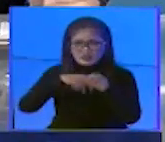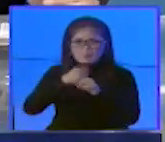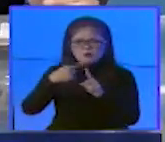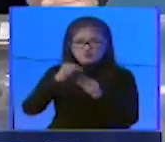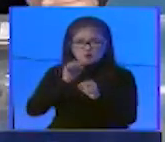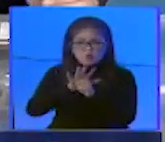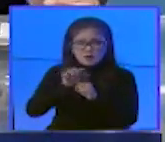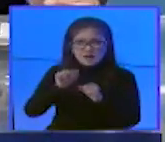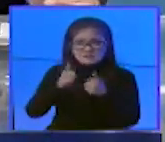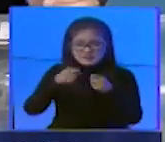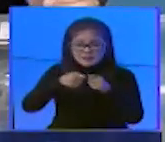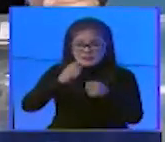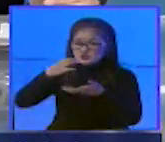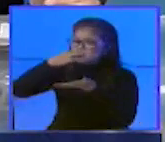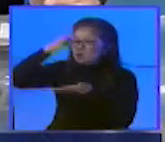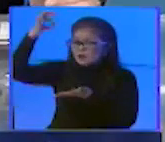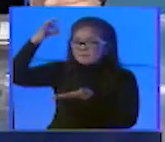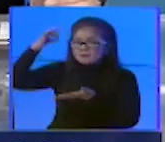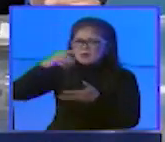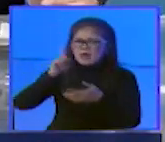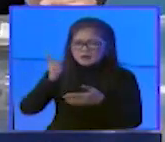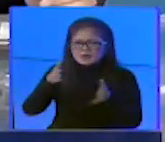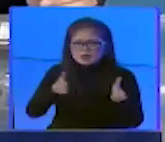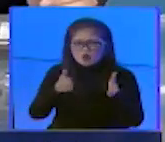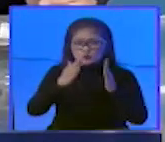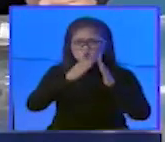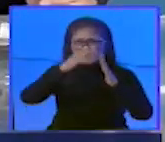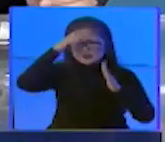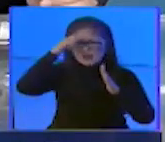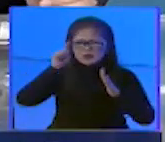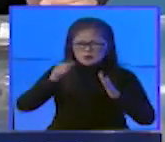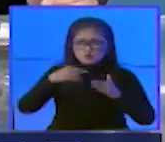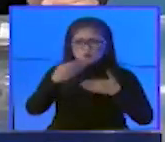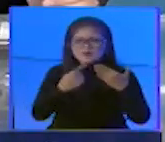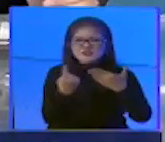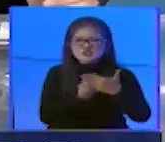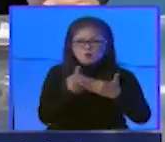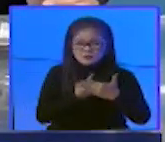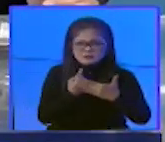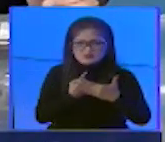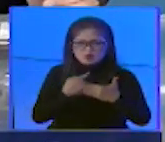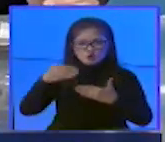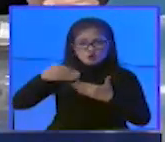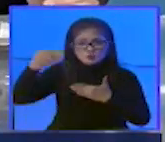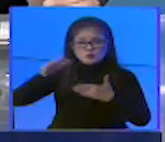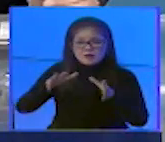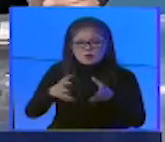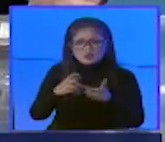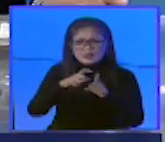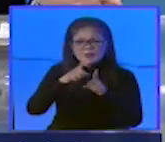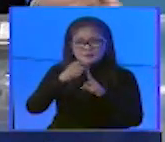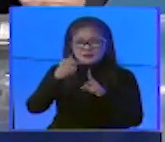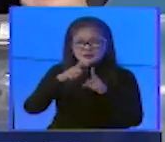COVID-19 dari hasil uji swab. Sebagian di antaranya dirawat di rumah sakit dan sebagian mengisolasikan mandiri. Dan menyusul anggota